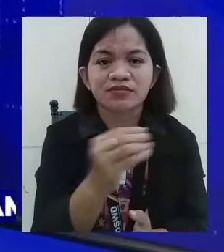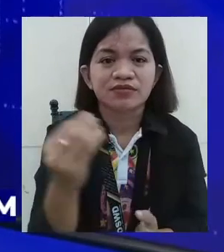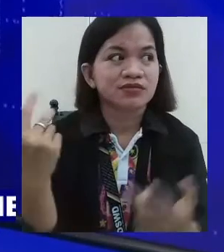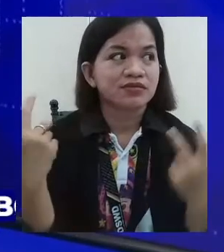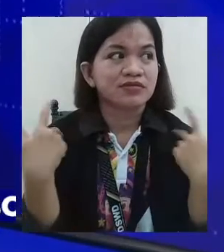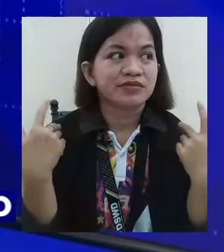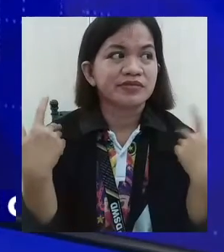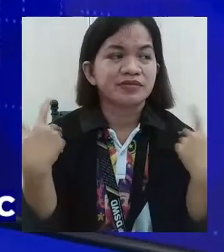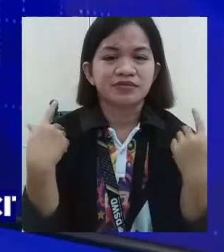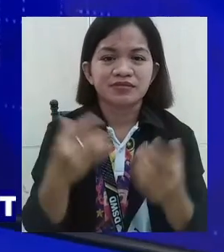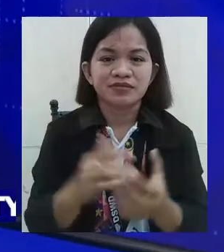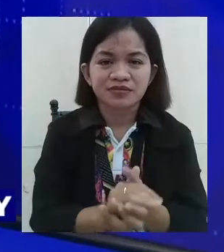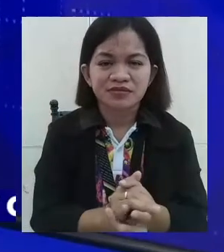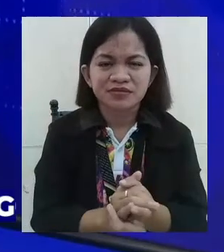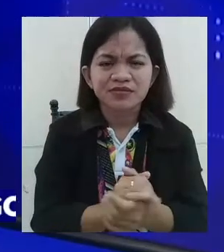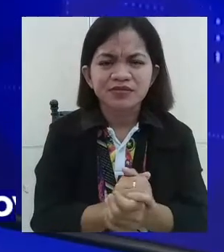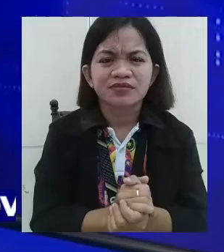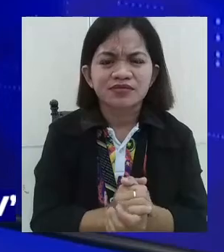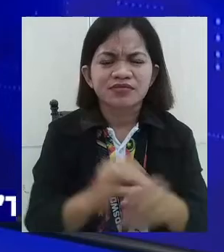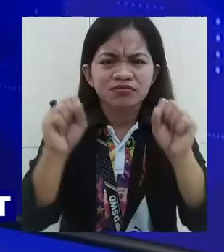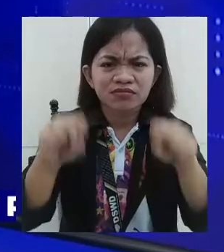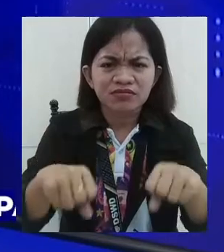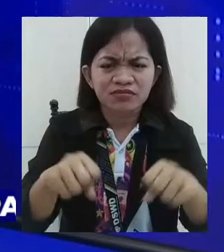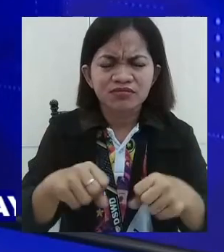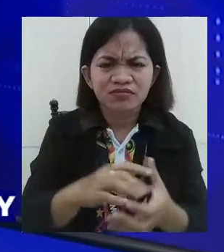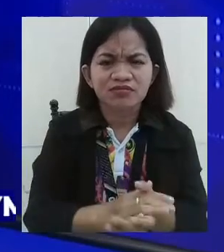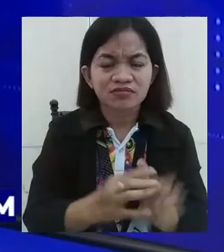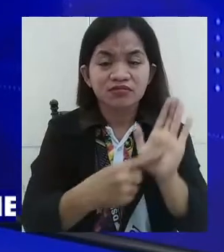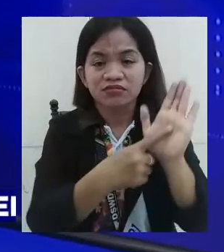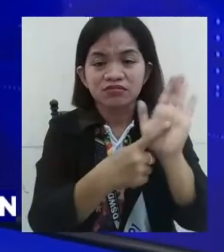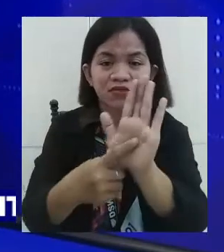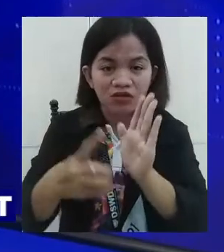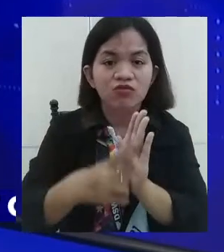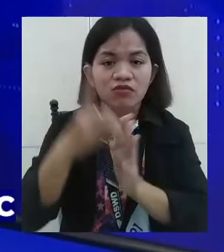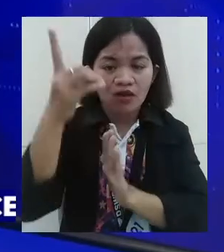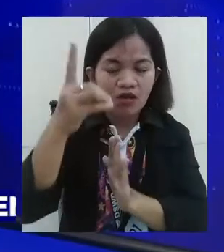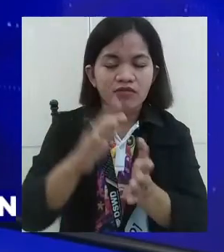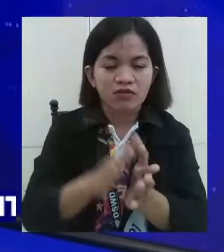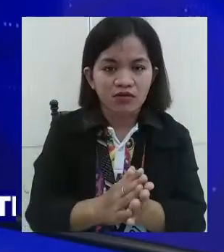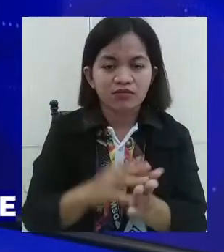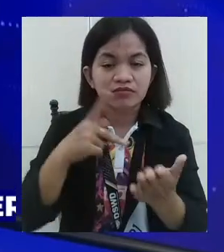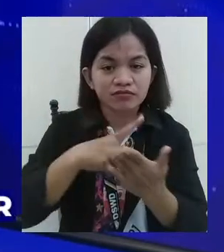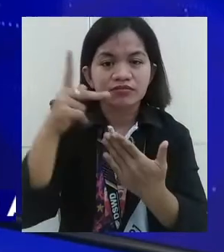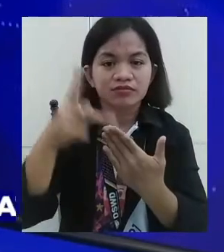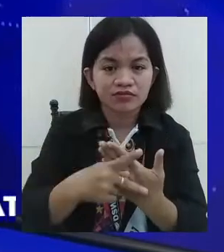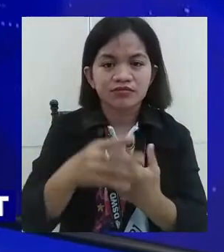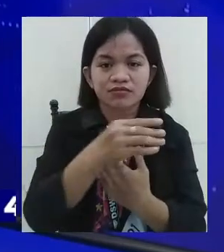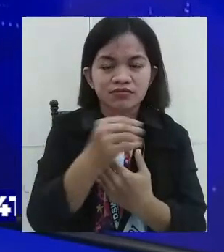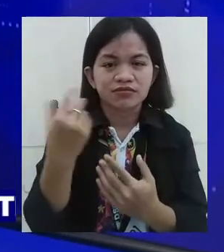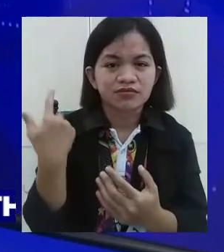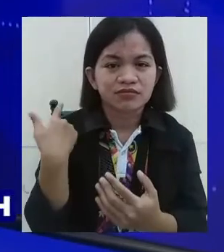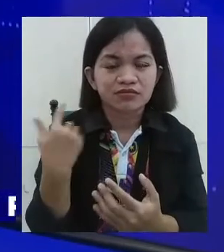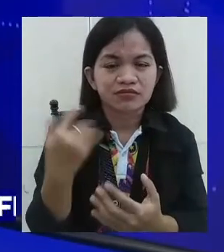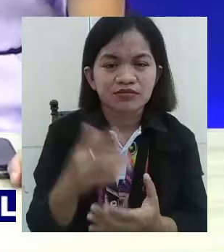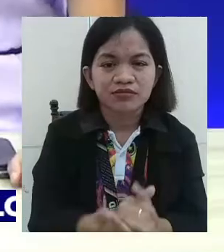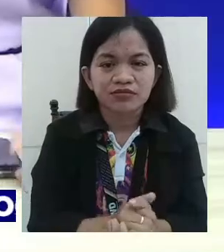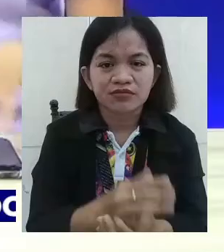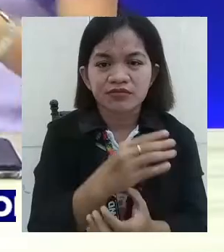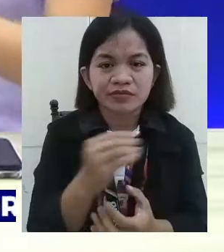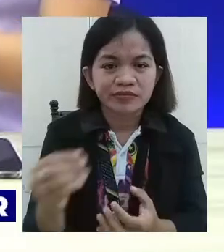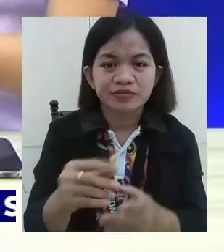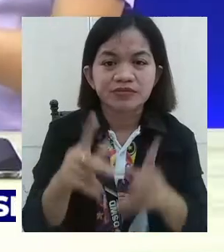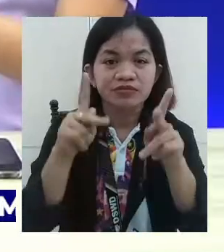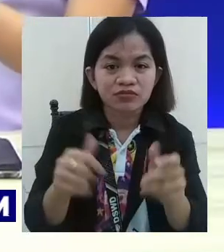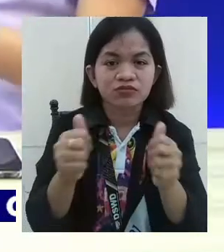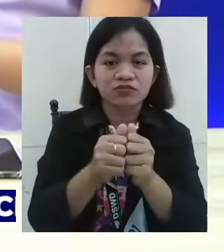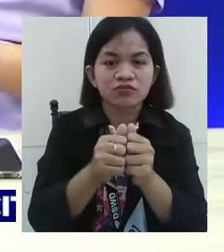napakalawak na angulo ang dapat tignan pag nag-develop ng programa, livelihood man yan or medical programs para sa taong may kapansanan. Yes. kasi